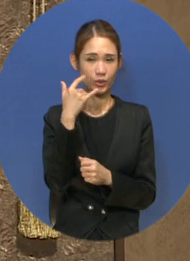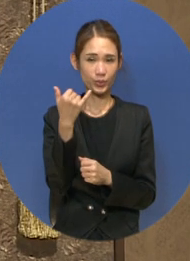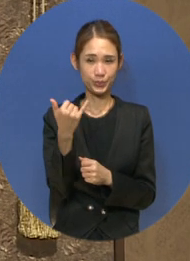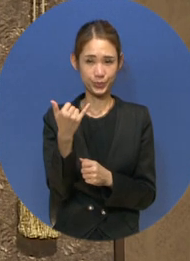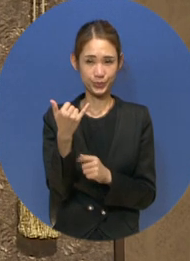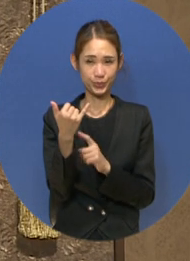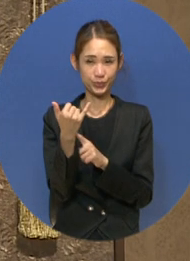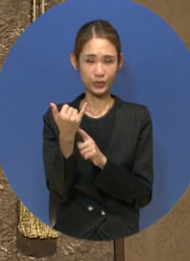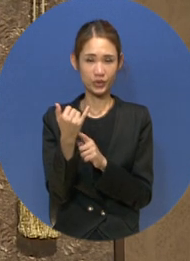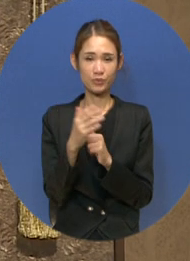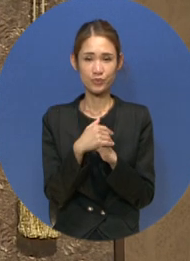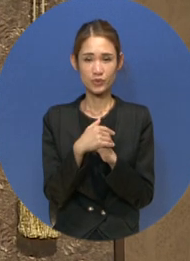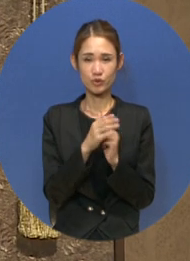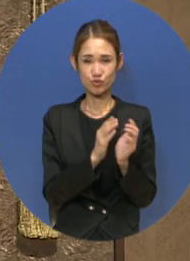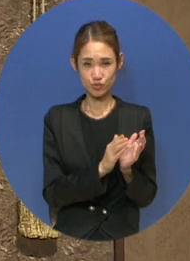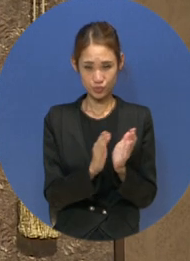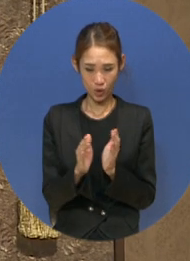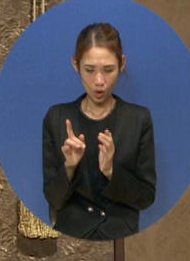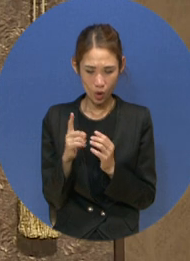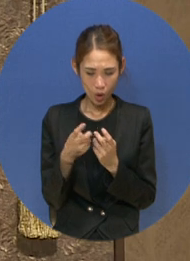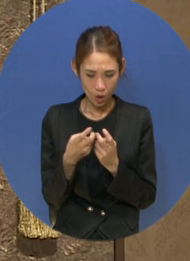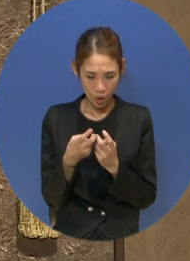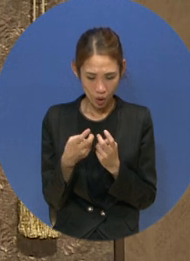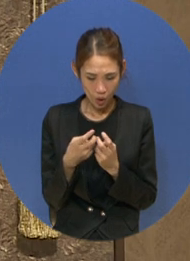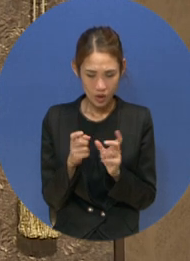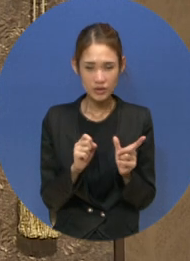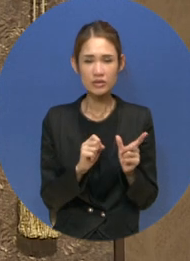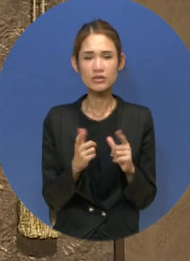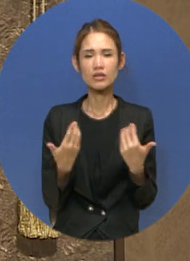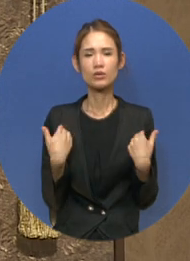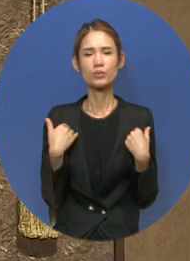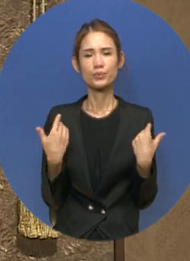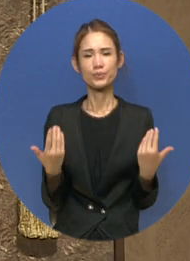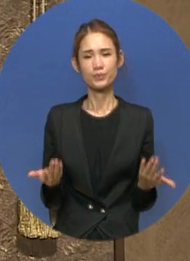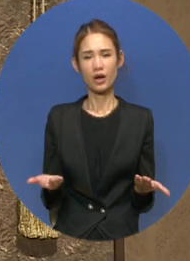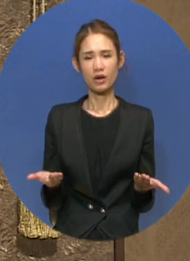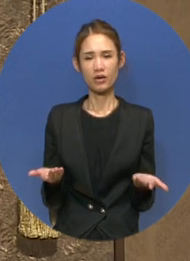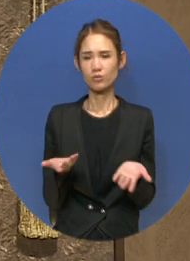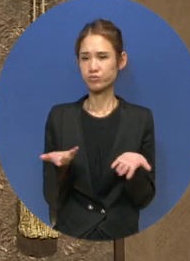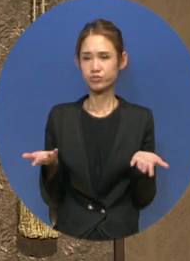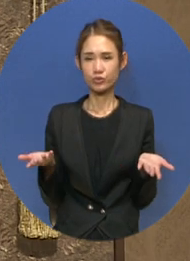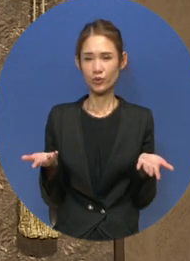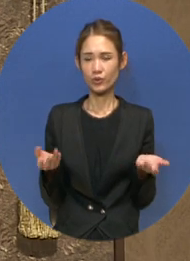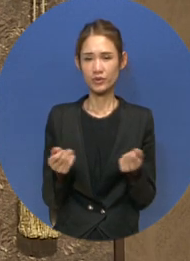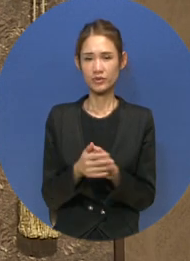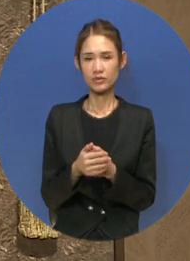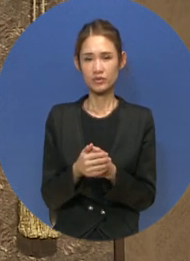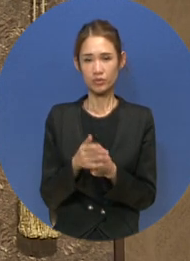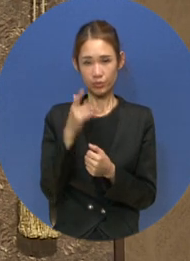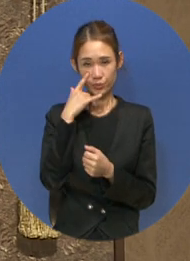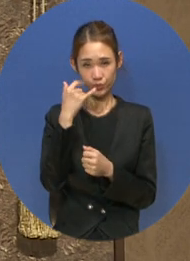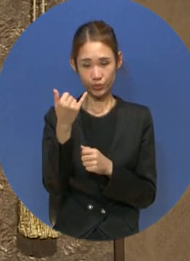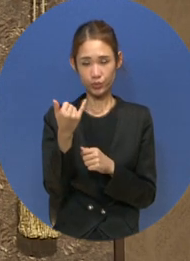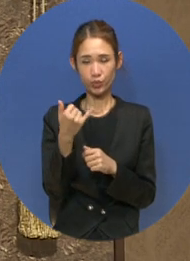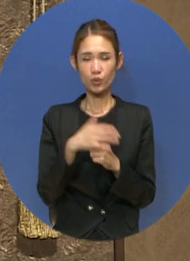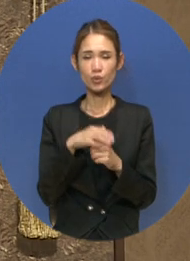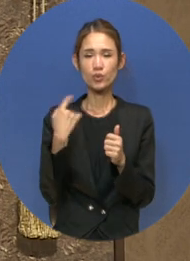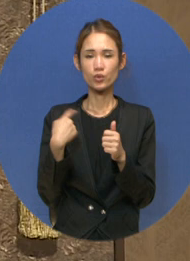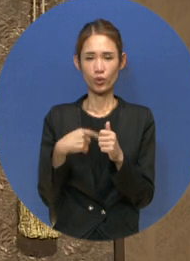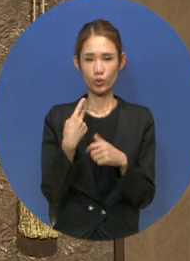부모님들이 어떻게 준비를 해야 될지에 대한 부분들이 거의 무방비 상태이거든요. 그래서 네. 부모 교육 프로그램을